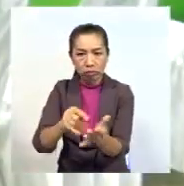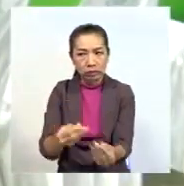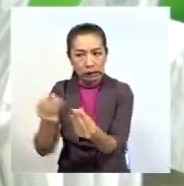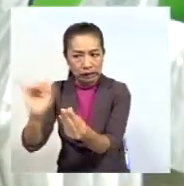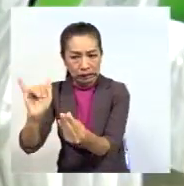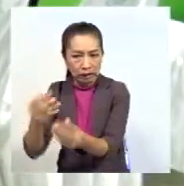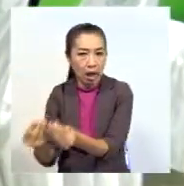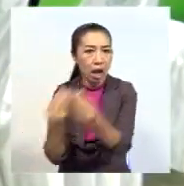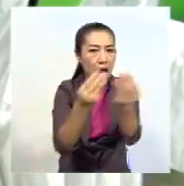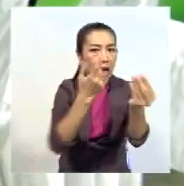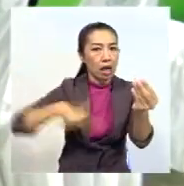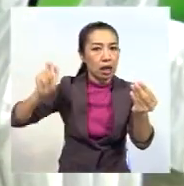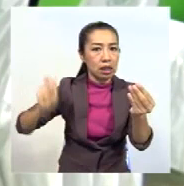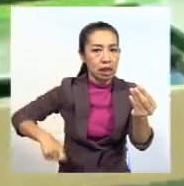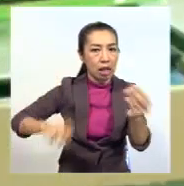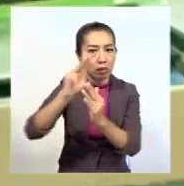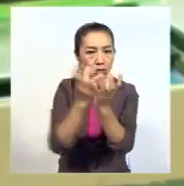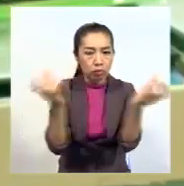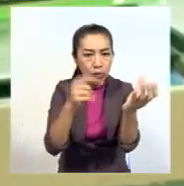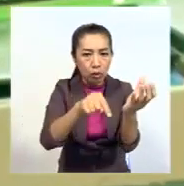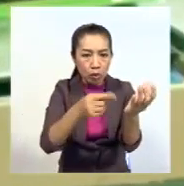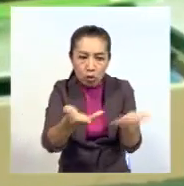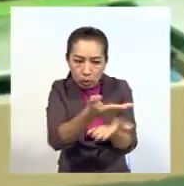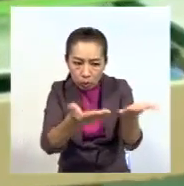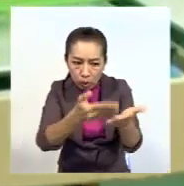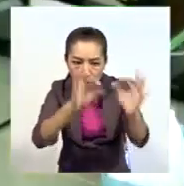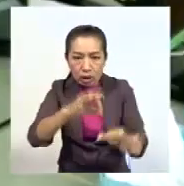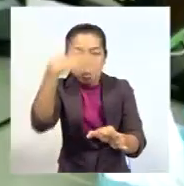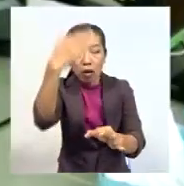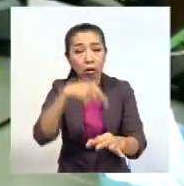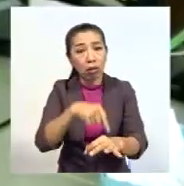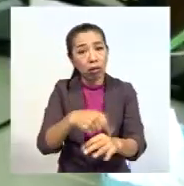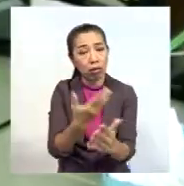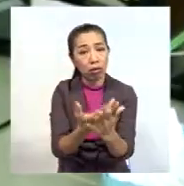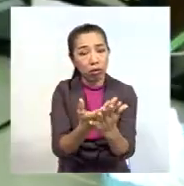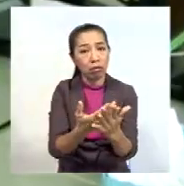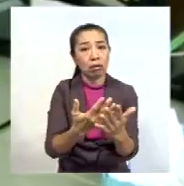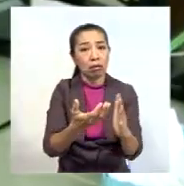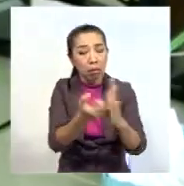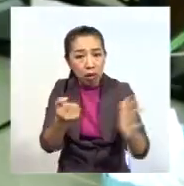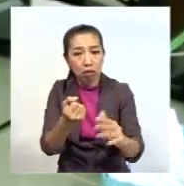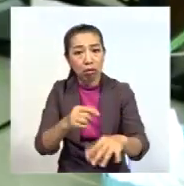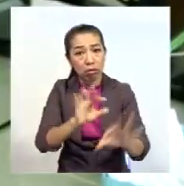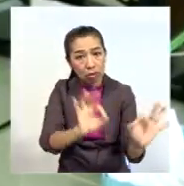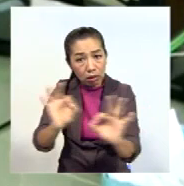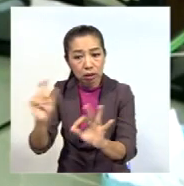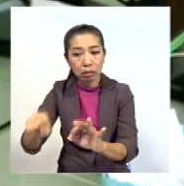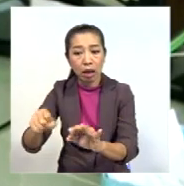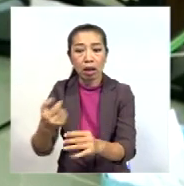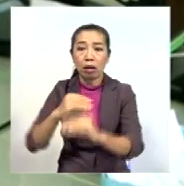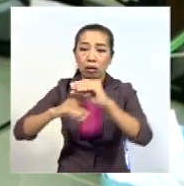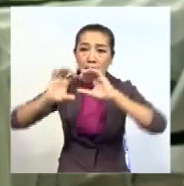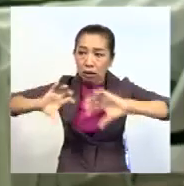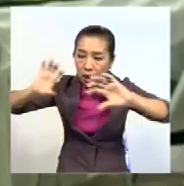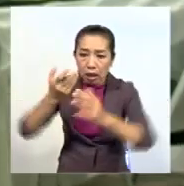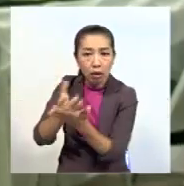จะทำให้การเบิกจ่ายล่าช้าออกไปอีกหรือเปล่าแล้วในส่วนของภาครัฐจะทำอย่างไรเงินงบประมาณจะใช้ในส่